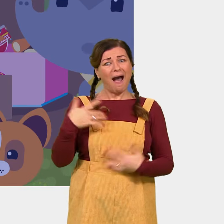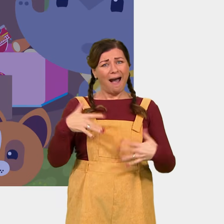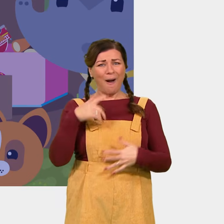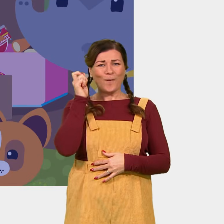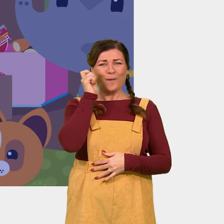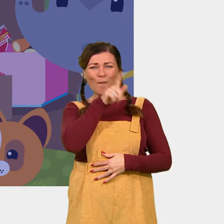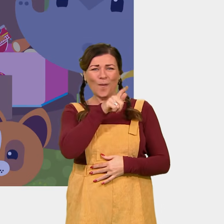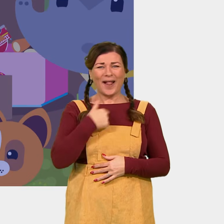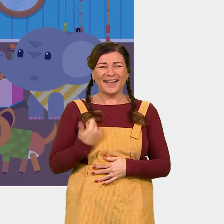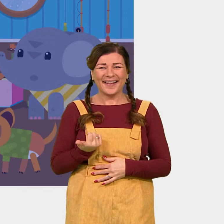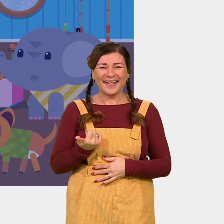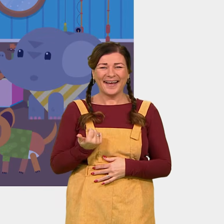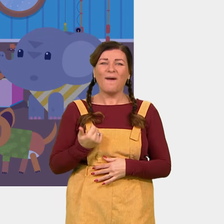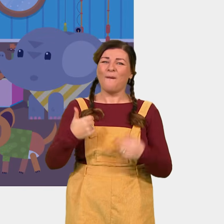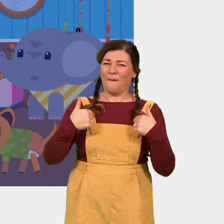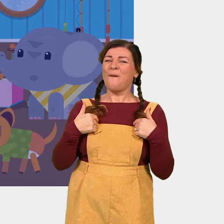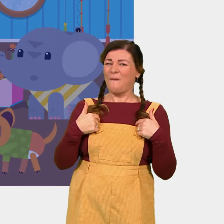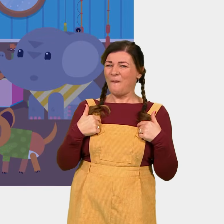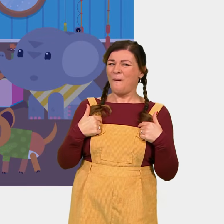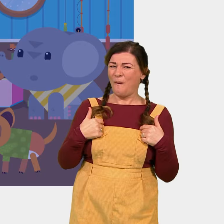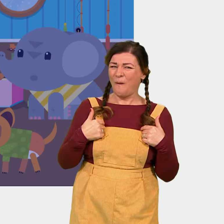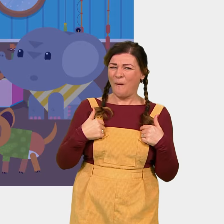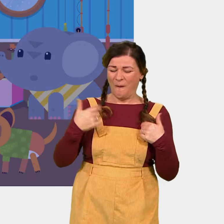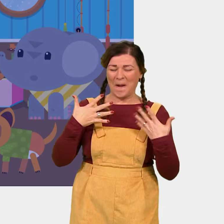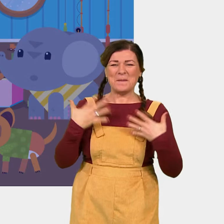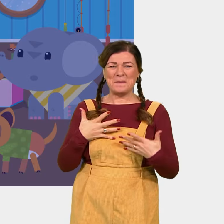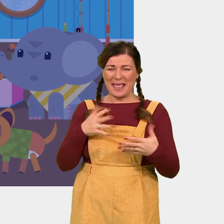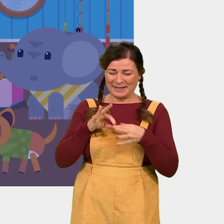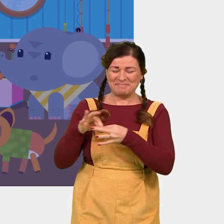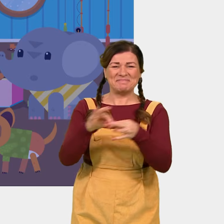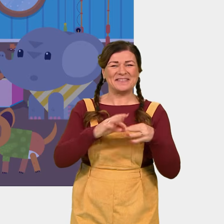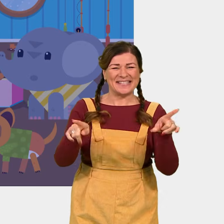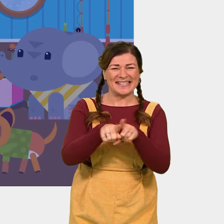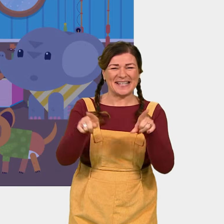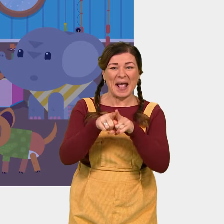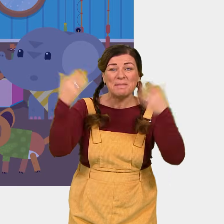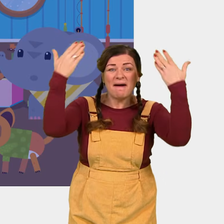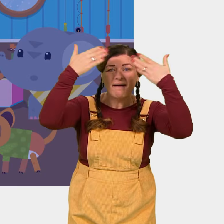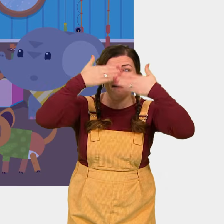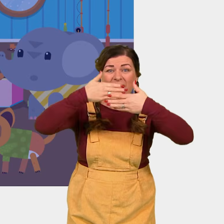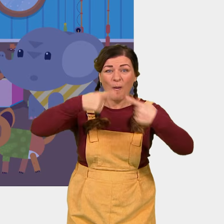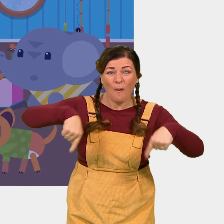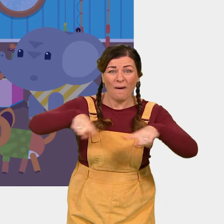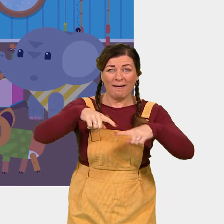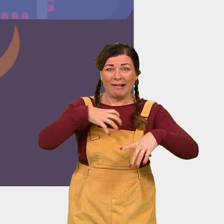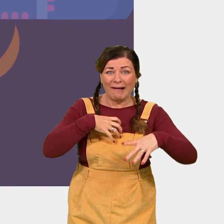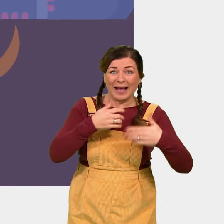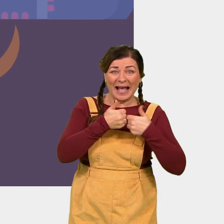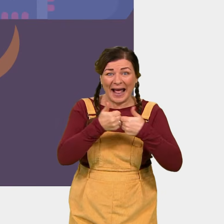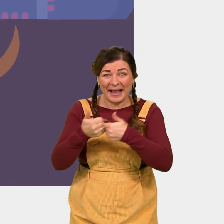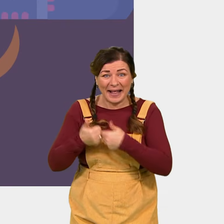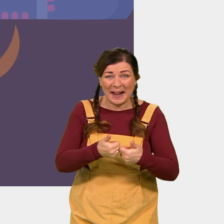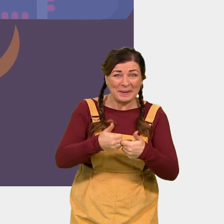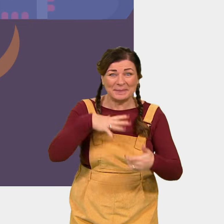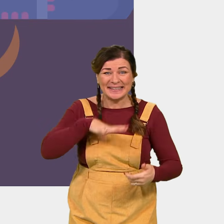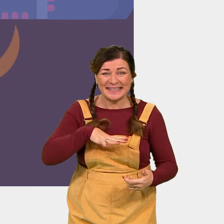Cŵl, medda Triog, fel da ni wedi dod at ein gilydd heddiw yn y tywyllwch i helpu ein gilydd.